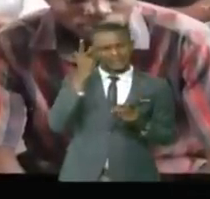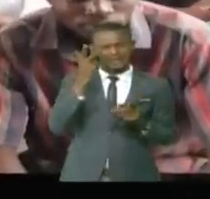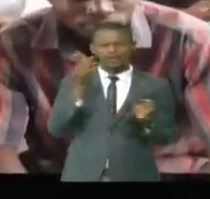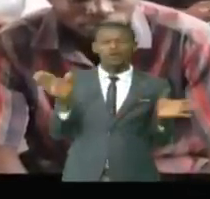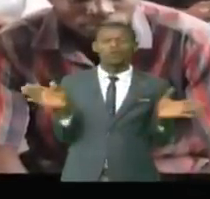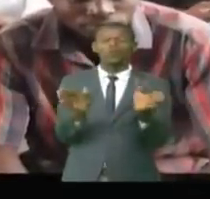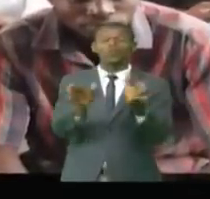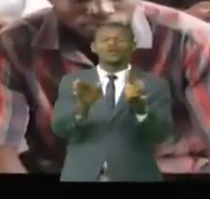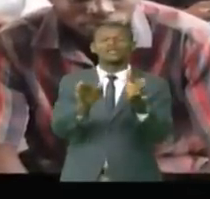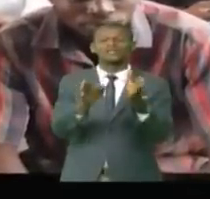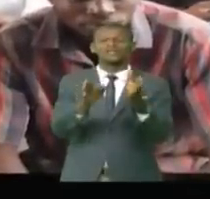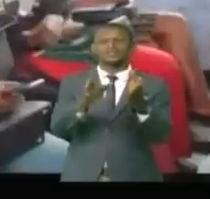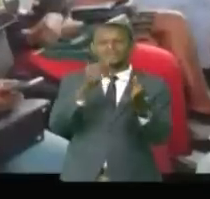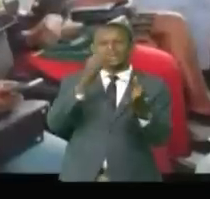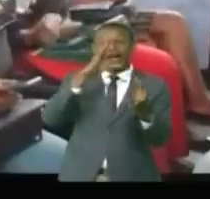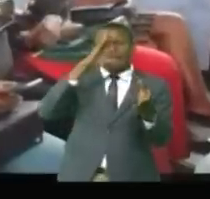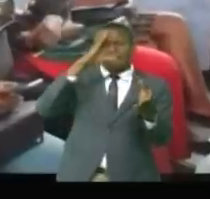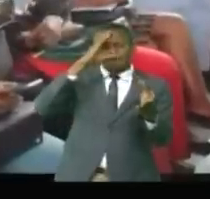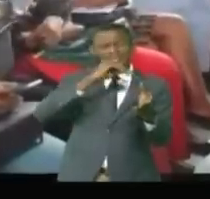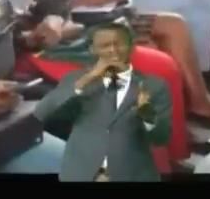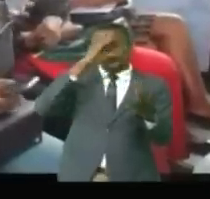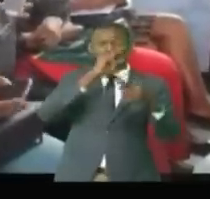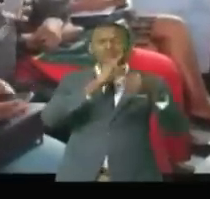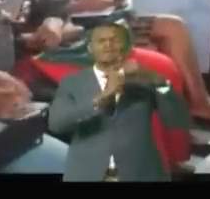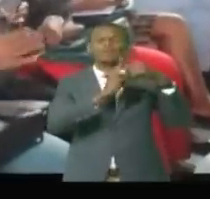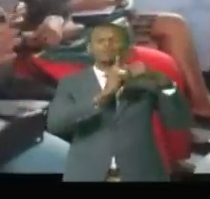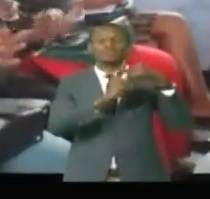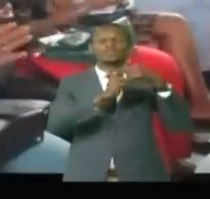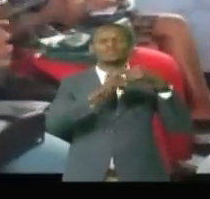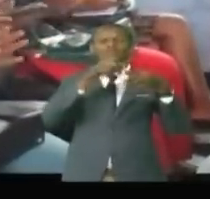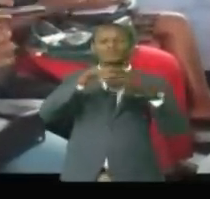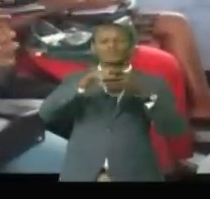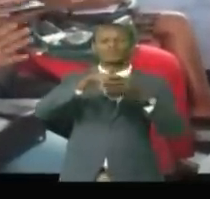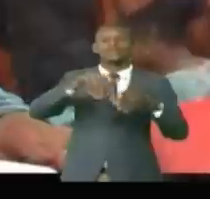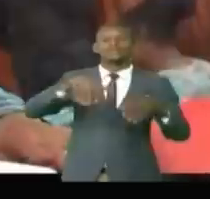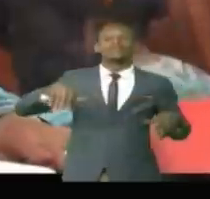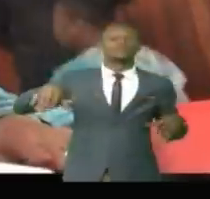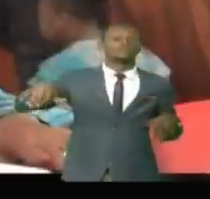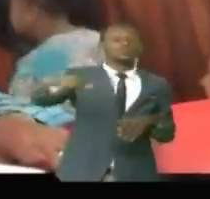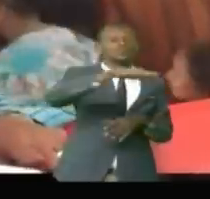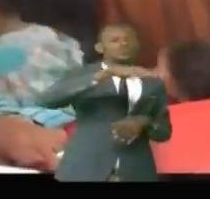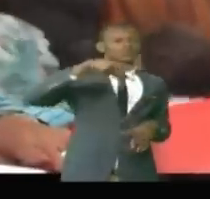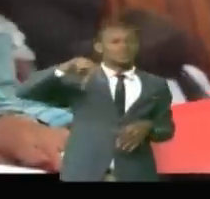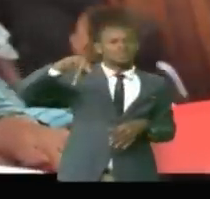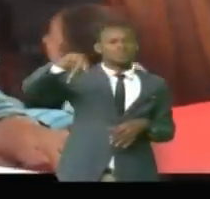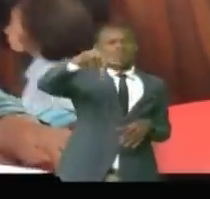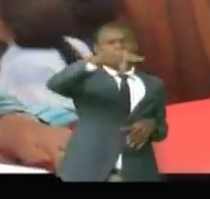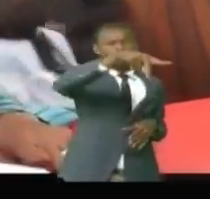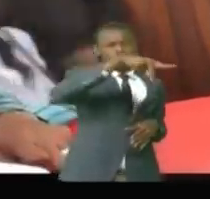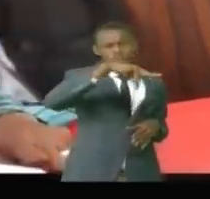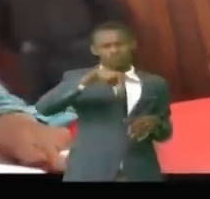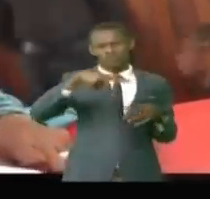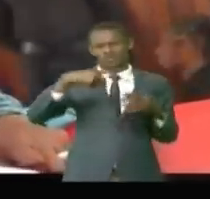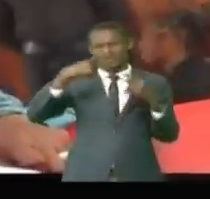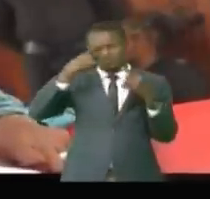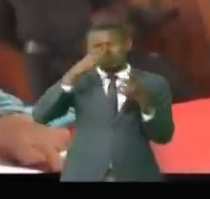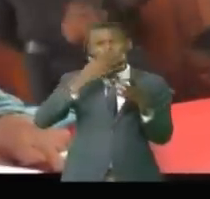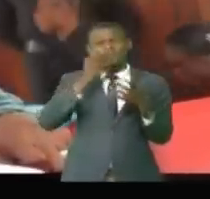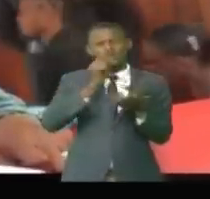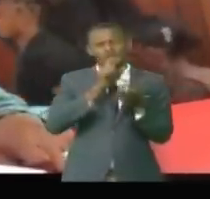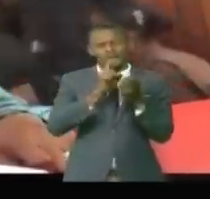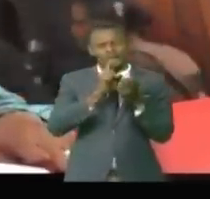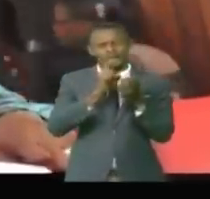masculinité positive dans toutes les provinces et réalisé des études pour améliorer les études dans l'implémentation de